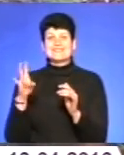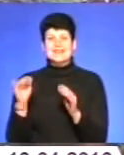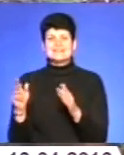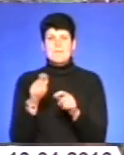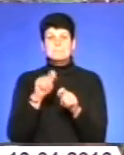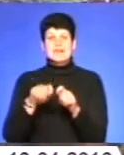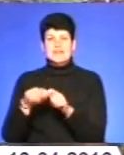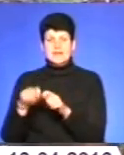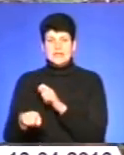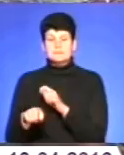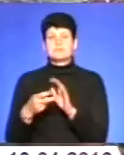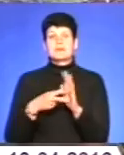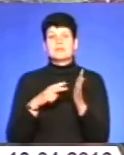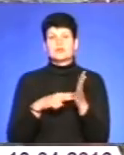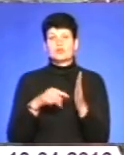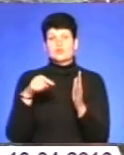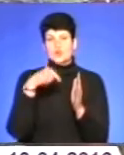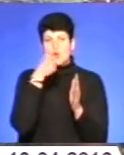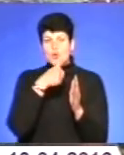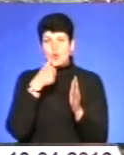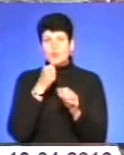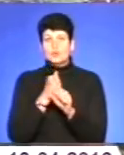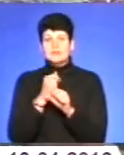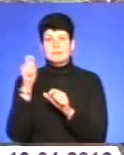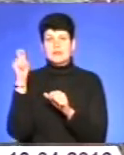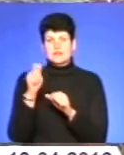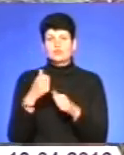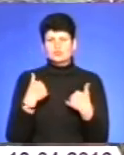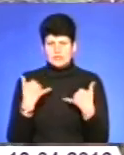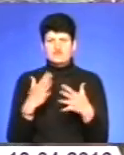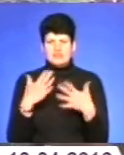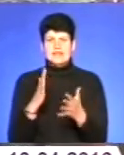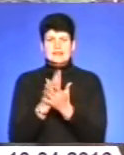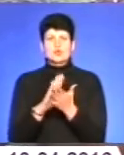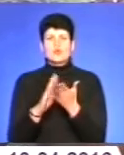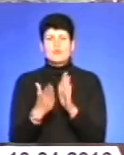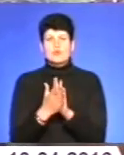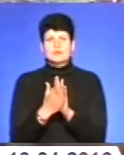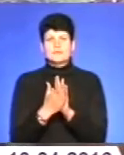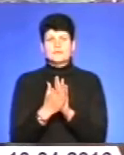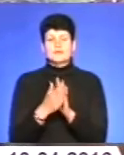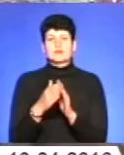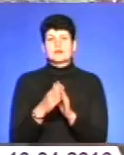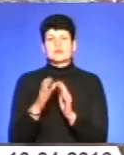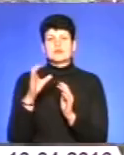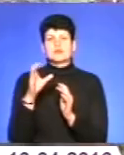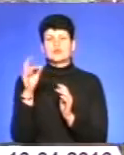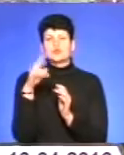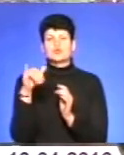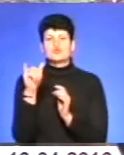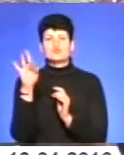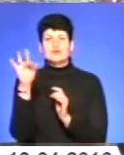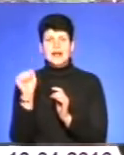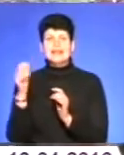і плануємо цього року таки робити заїзд. У нас, в принципі, вже є домовленість з «Сокіл Джура», які мають заїжджати